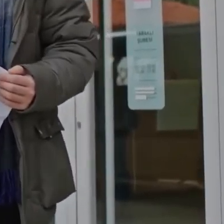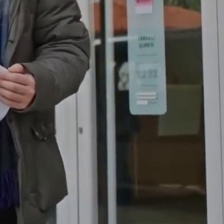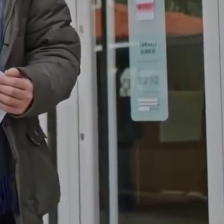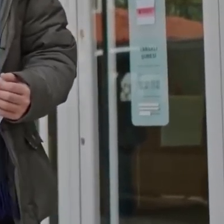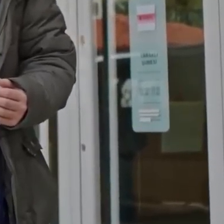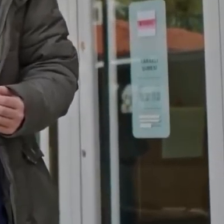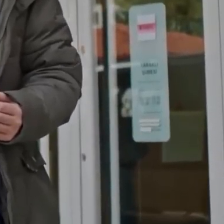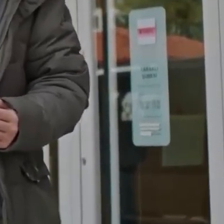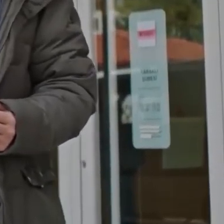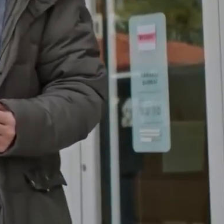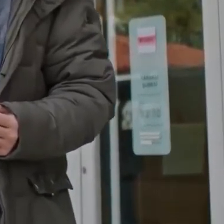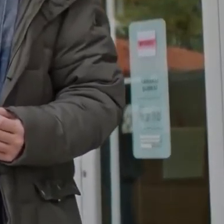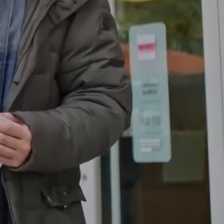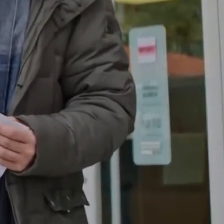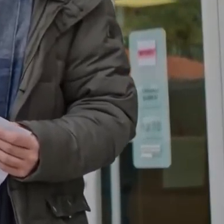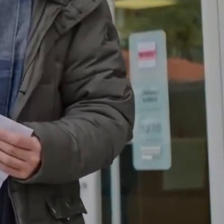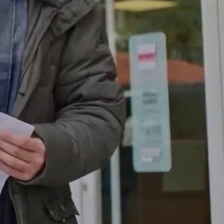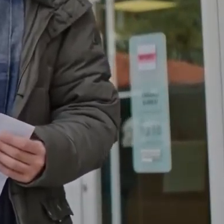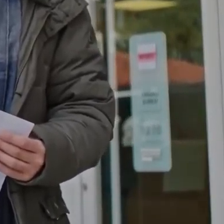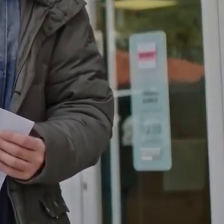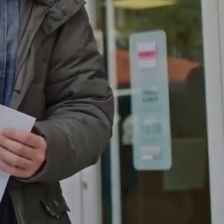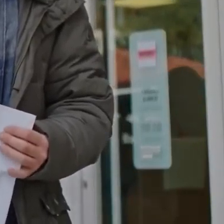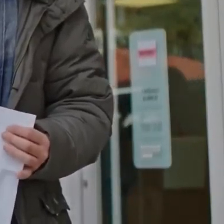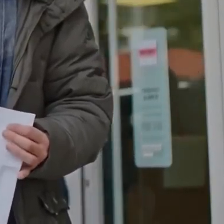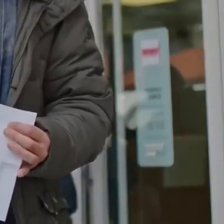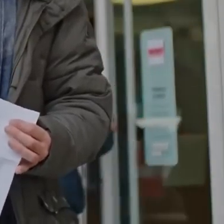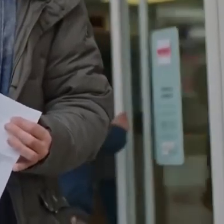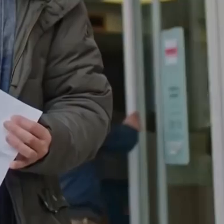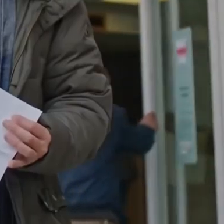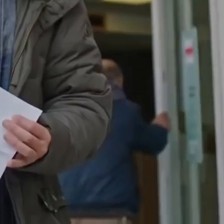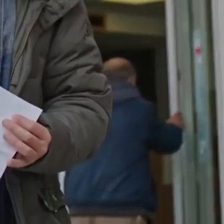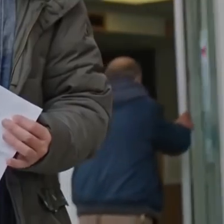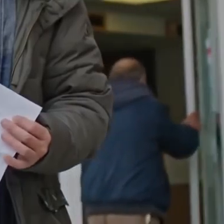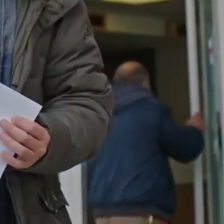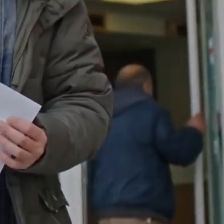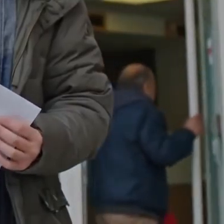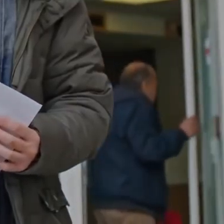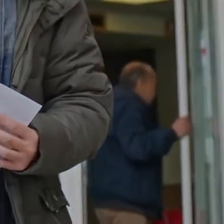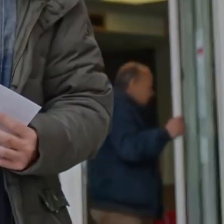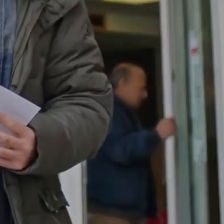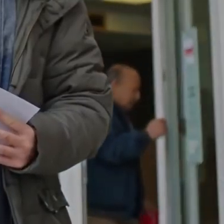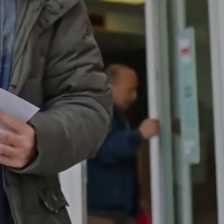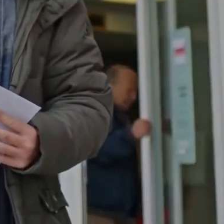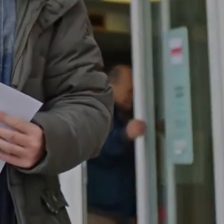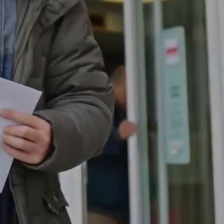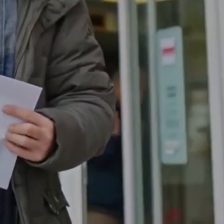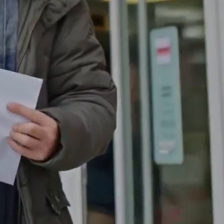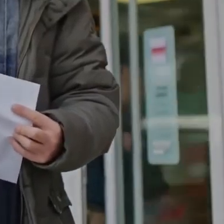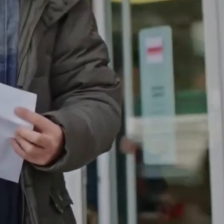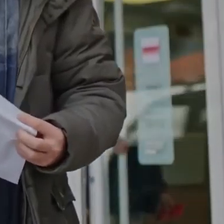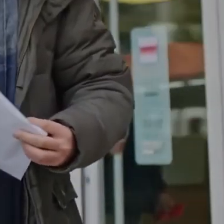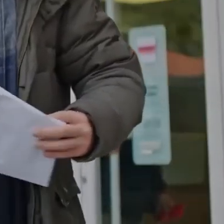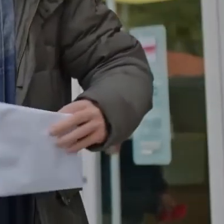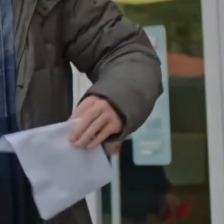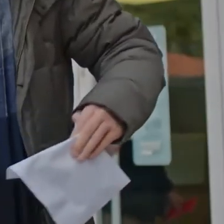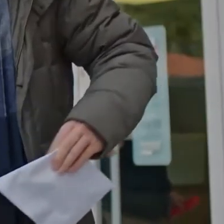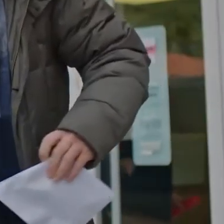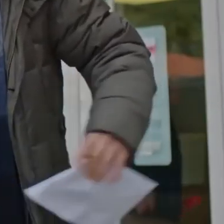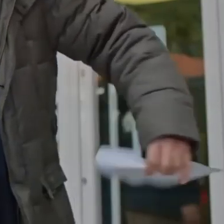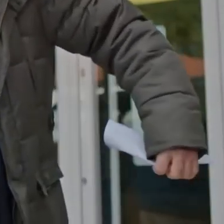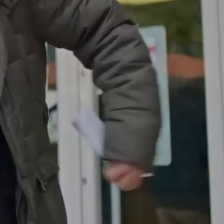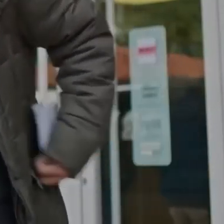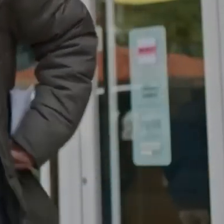bir adam bankaya giriyor. İbrahim karamsar ifadesiyle bir kez daha zarfa göz gezdirdi. Cebine koyarak hareketlendi.